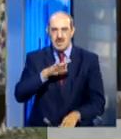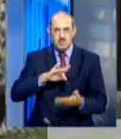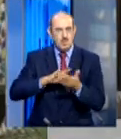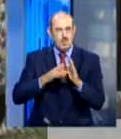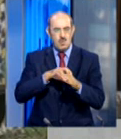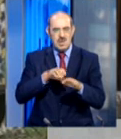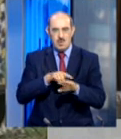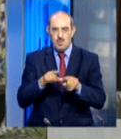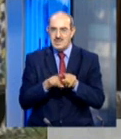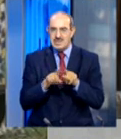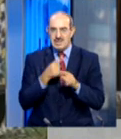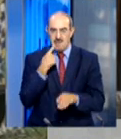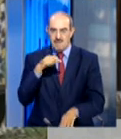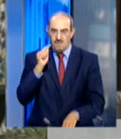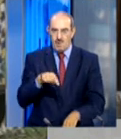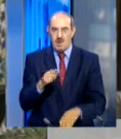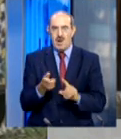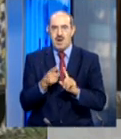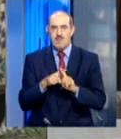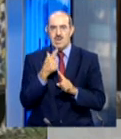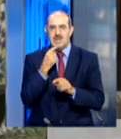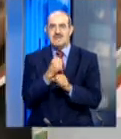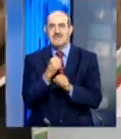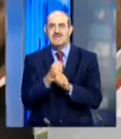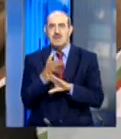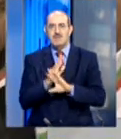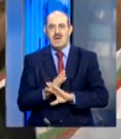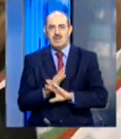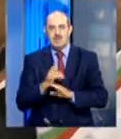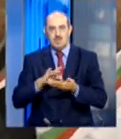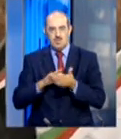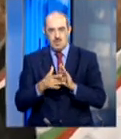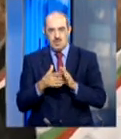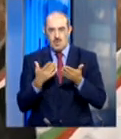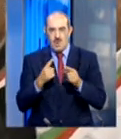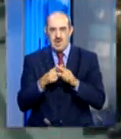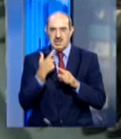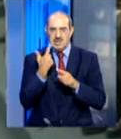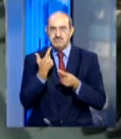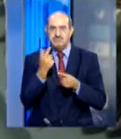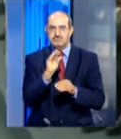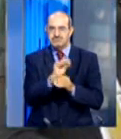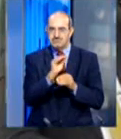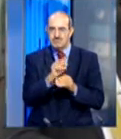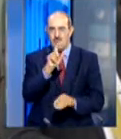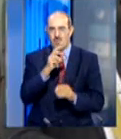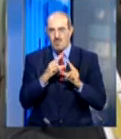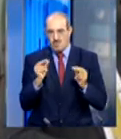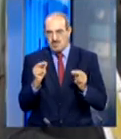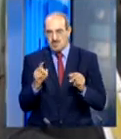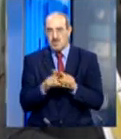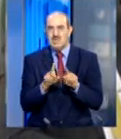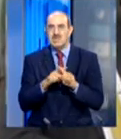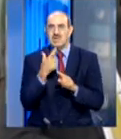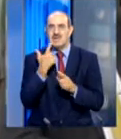مع التركيز على تجسيد العمليات الاستعجالية خاصة منها التزود بالمياه الصالحة للشرب. استغل هذه